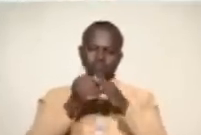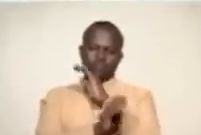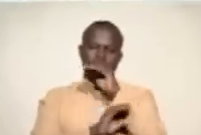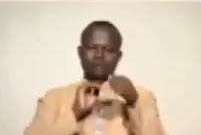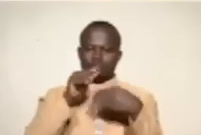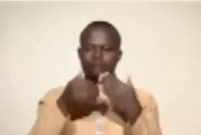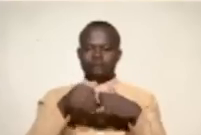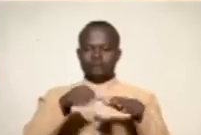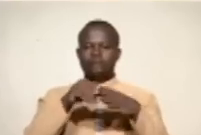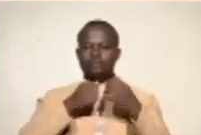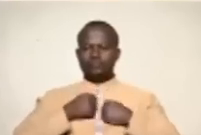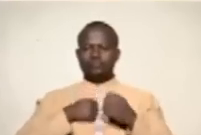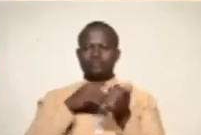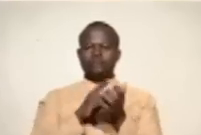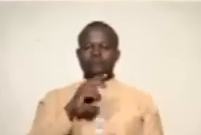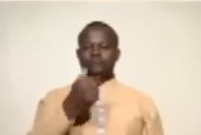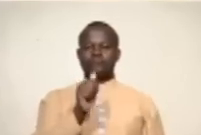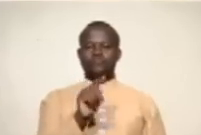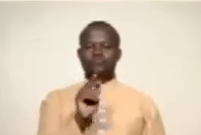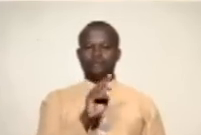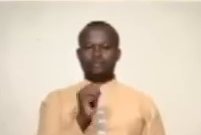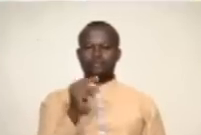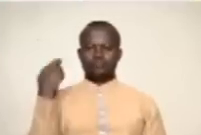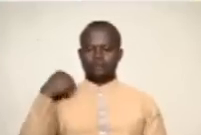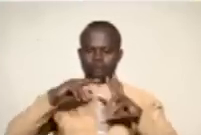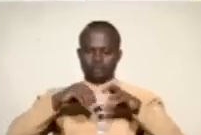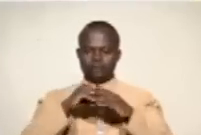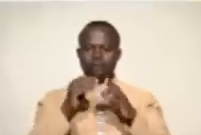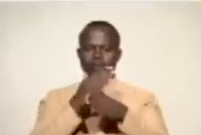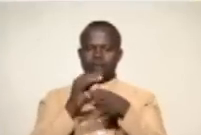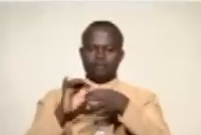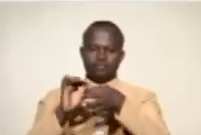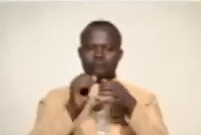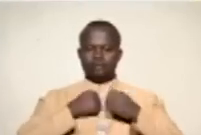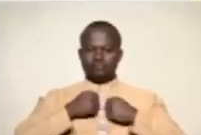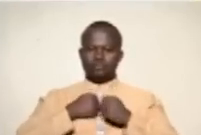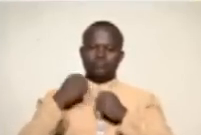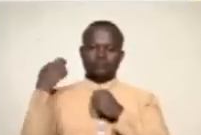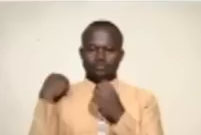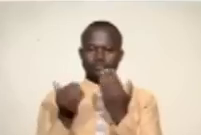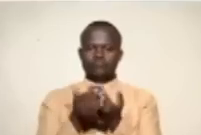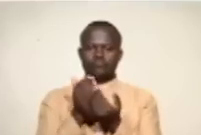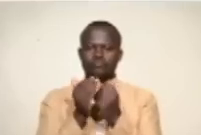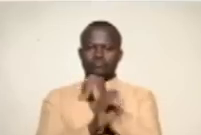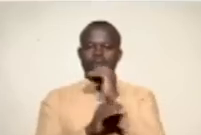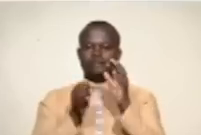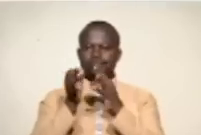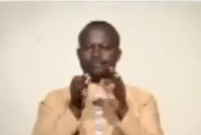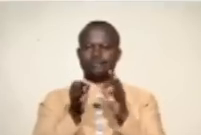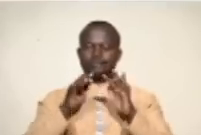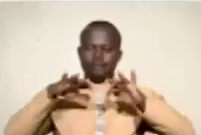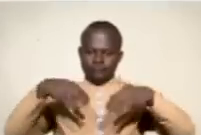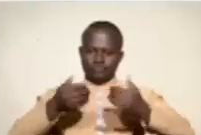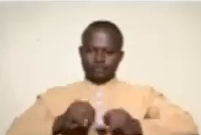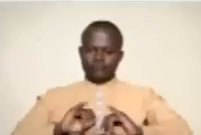no mu Rwanda. Dr. Hakizimana ushinzwe ubushakashatsi muri Minisiteri y'Ubumwe bw'Abanyarwanda n'Inshingano Mboneragihugu yasobanuriye uru rubyiruko uko